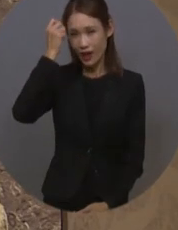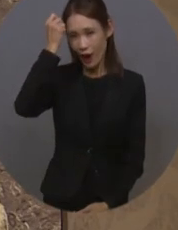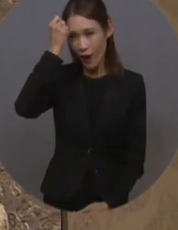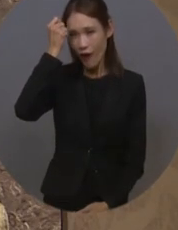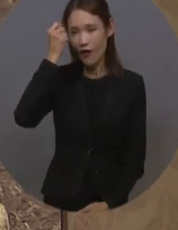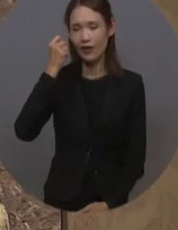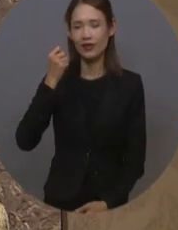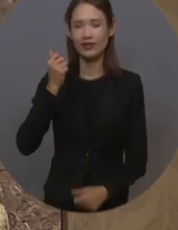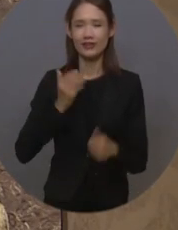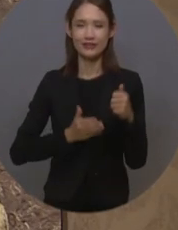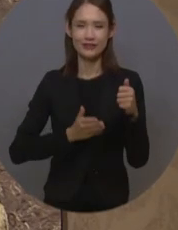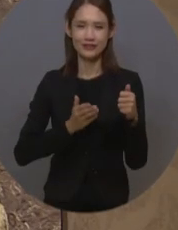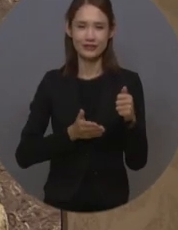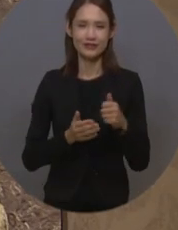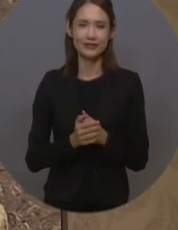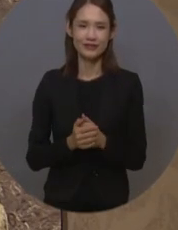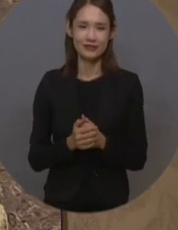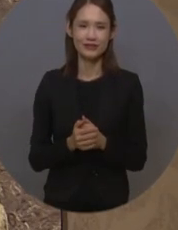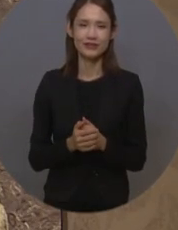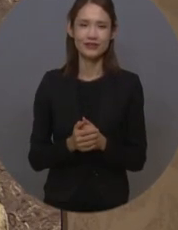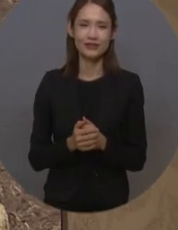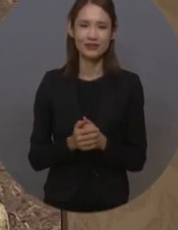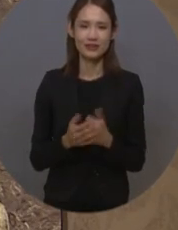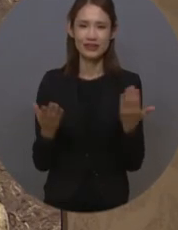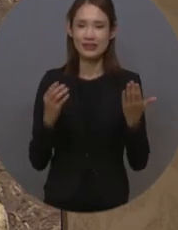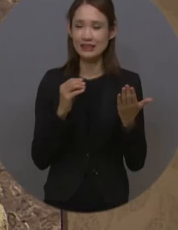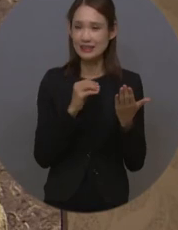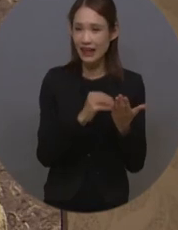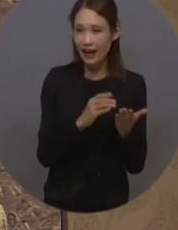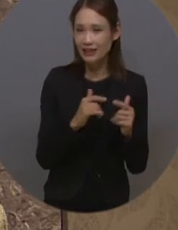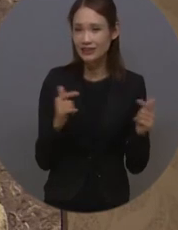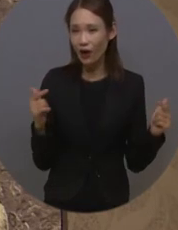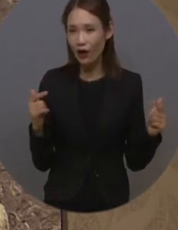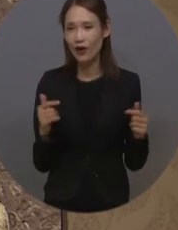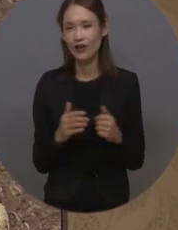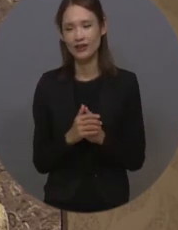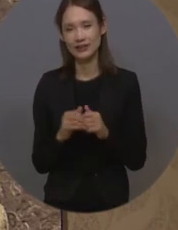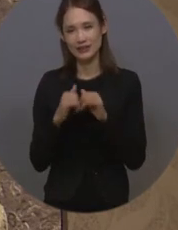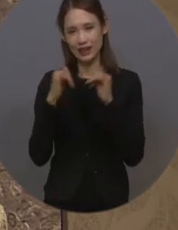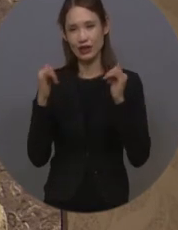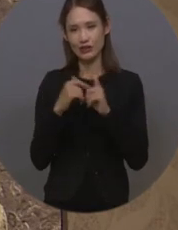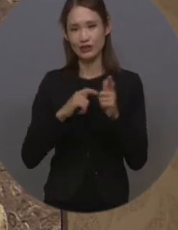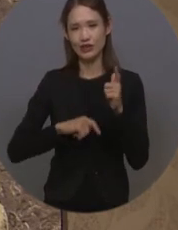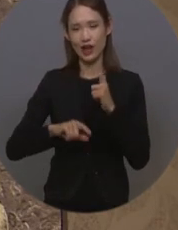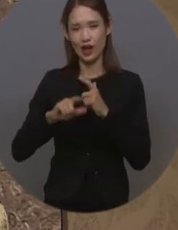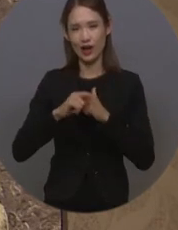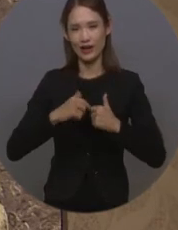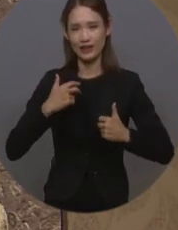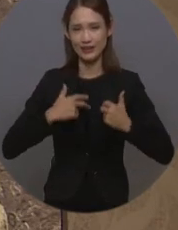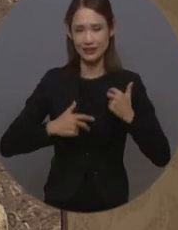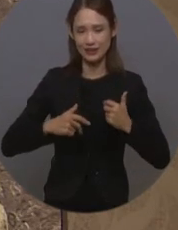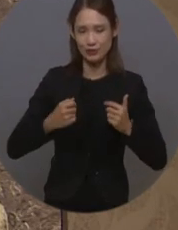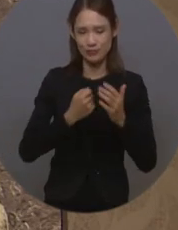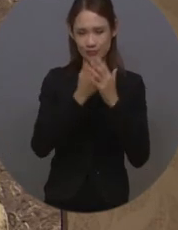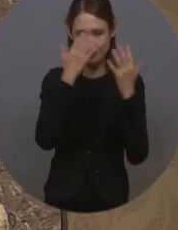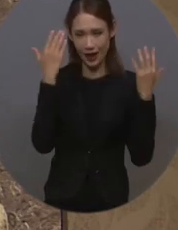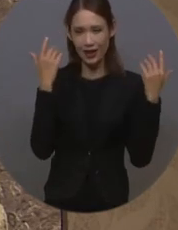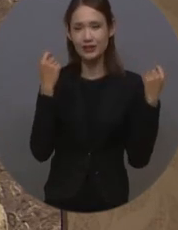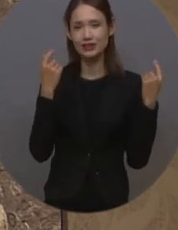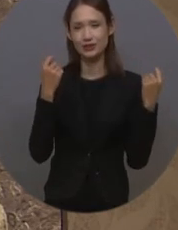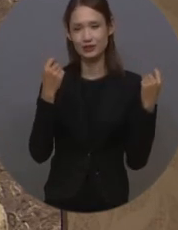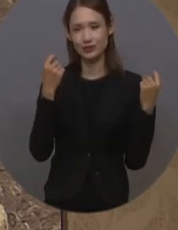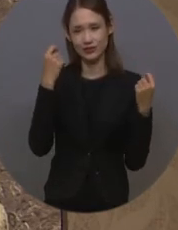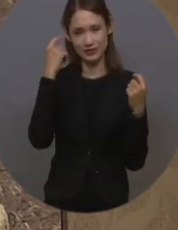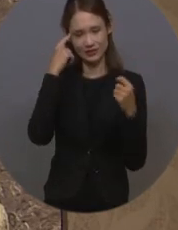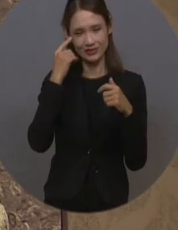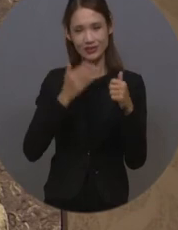잘 기억해 두시면 일자리가 하나 더 늘어나고 우리 사회가 더 훨씬 더 명랑하고 밝아지지 않을까